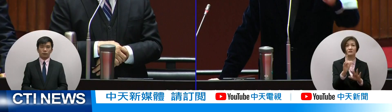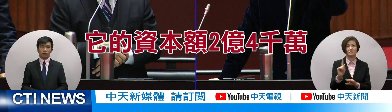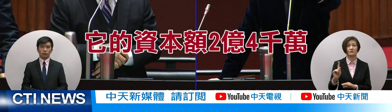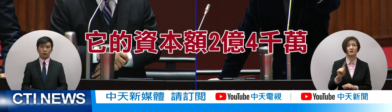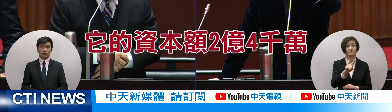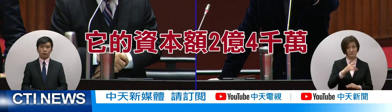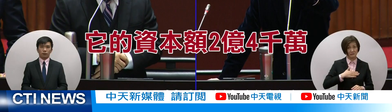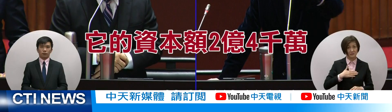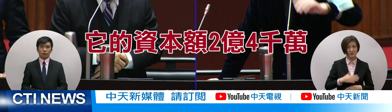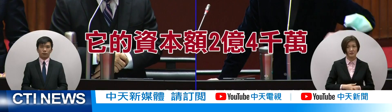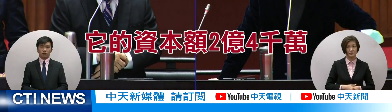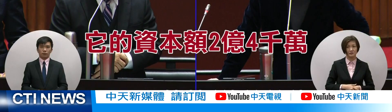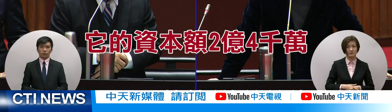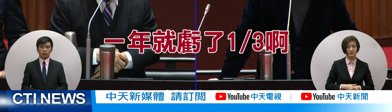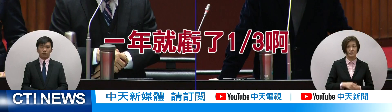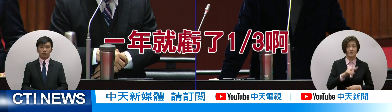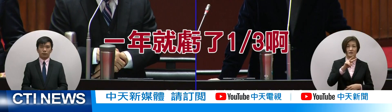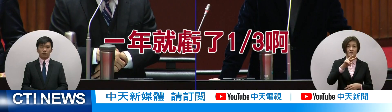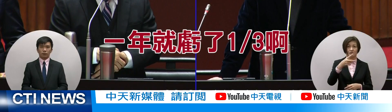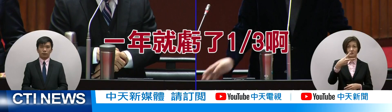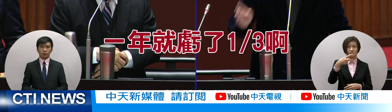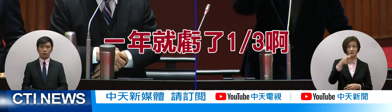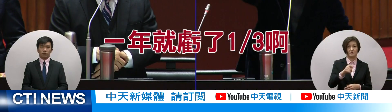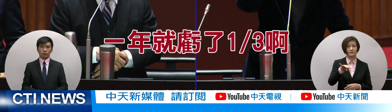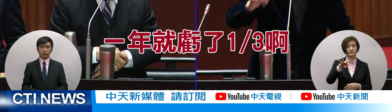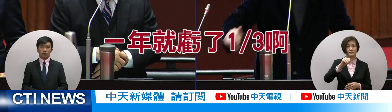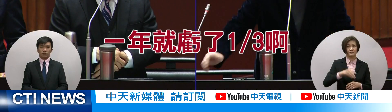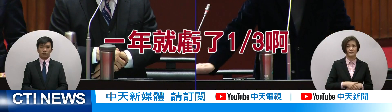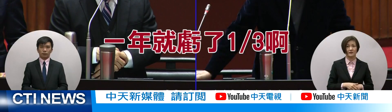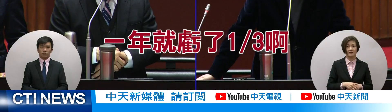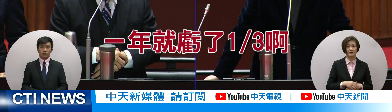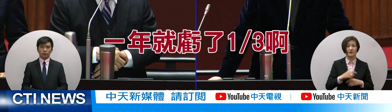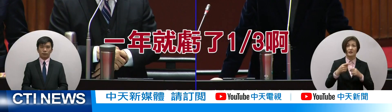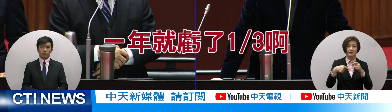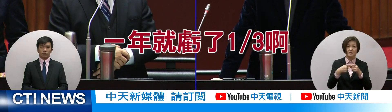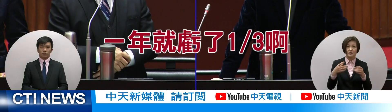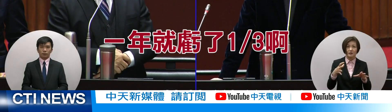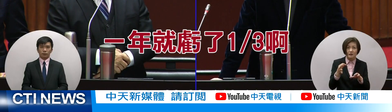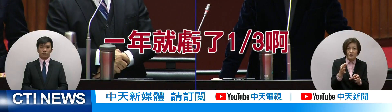他资本额2亿4000万，一年就亏了1/3啊，